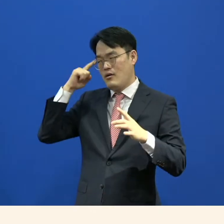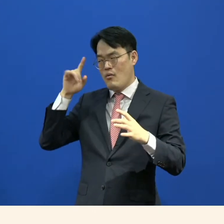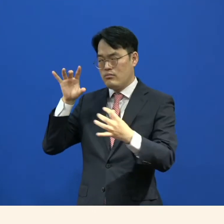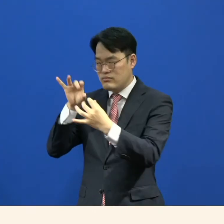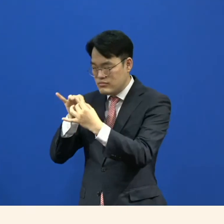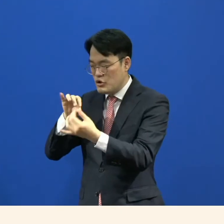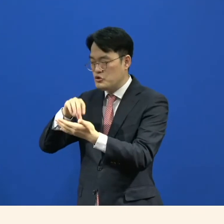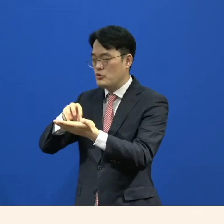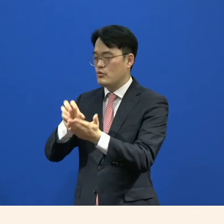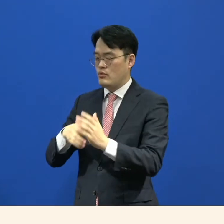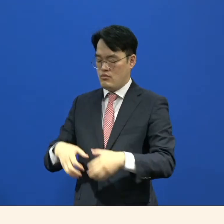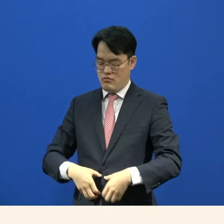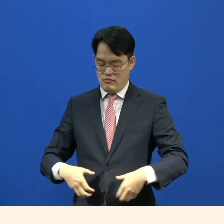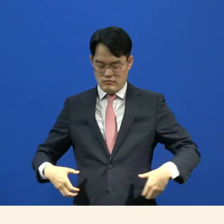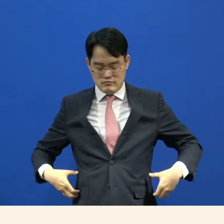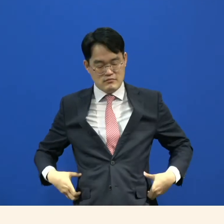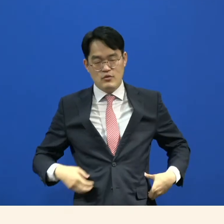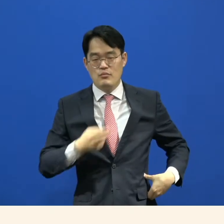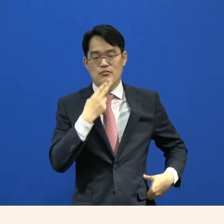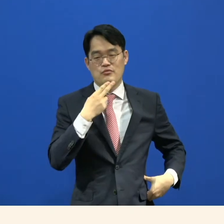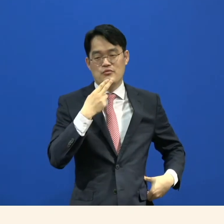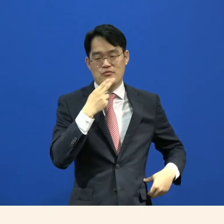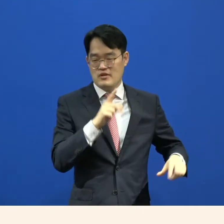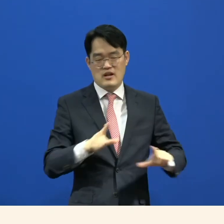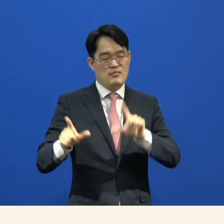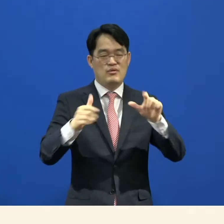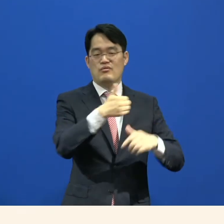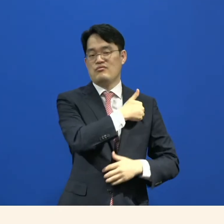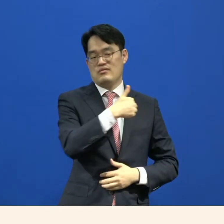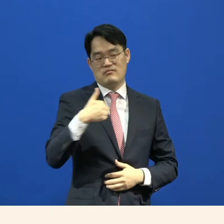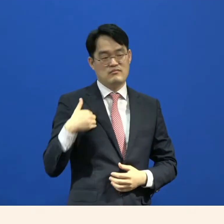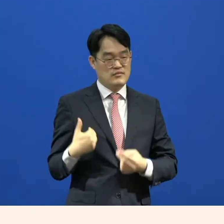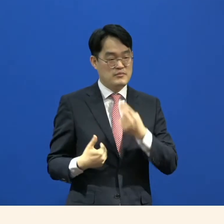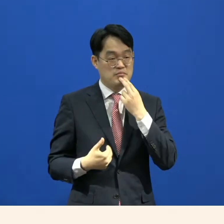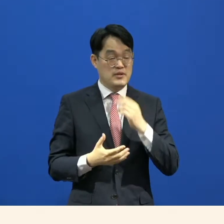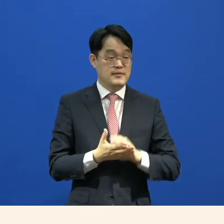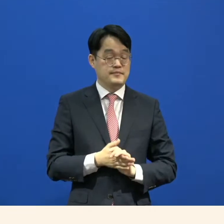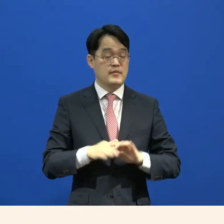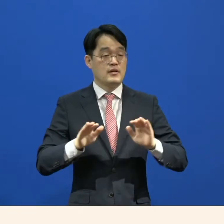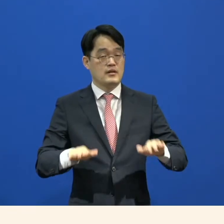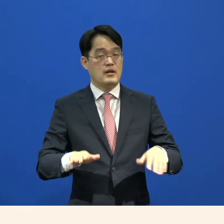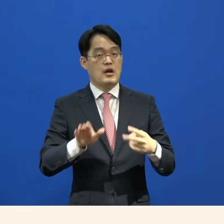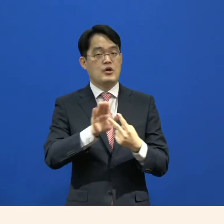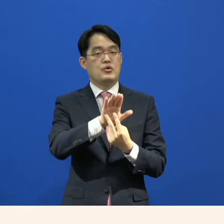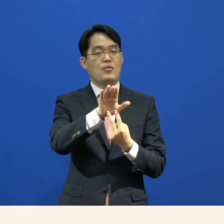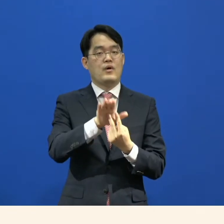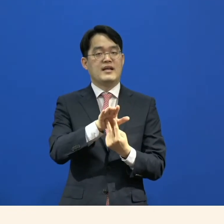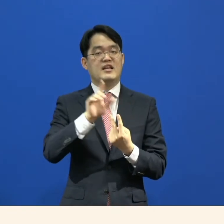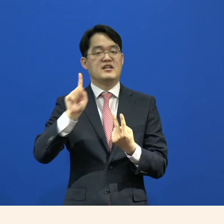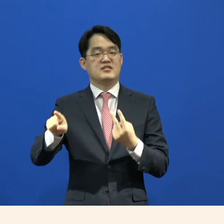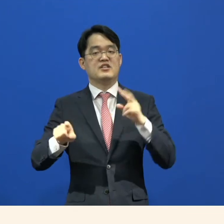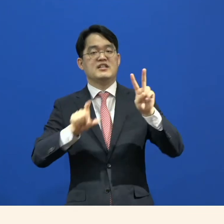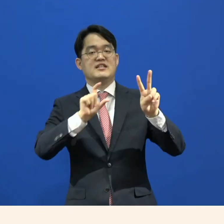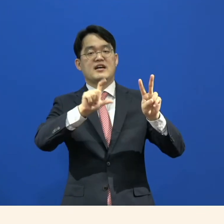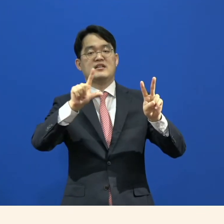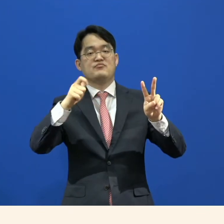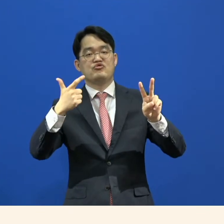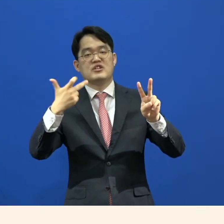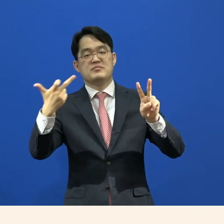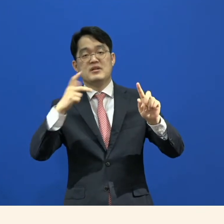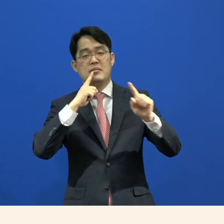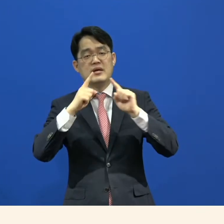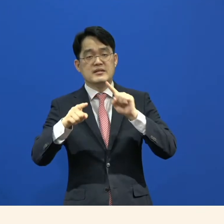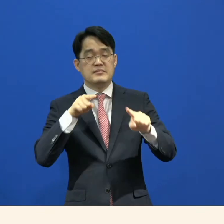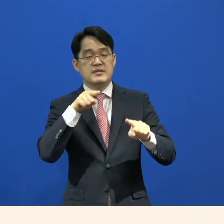자, 그런데 이 자랑은 어떤 것이냐? 요한일서 2장 16절 17절에 잘 나와 있는 것처럼 이는 세상에 있는 모든 것이 육신의